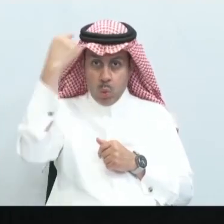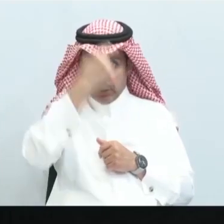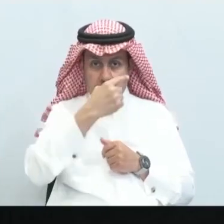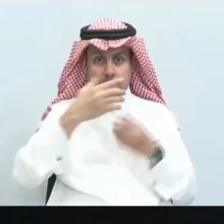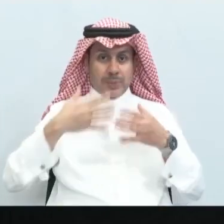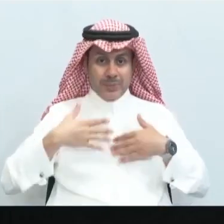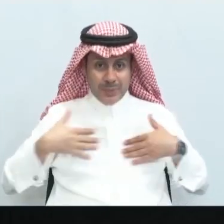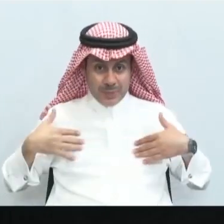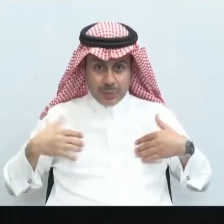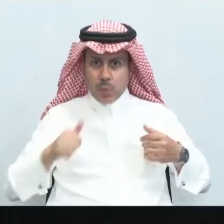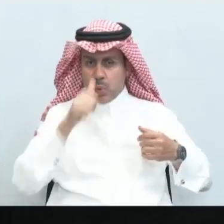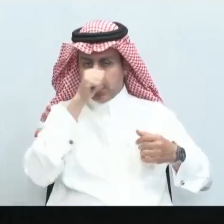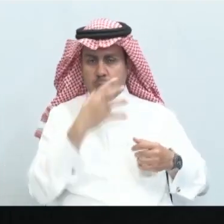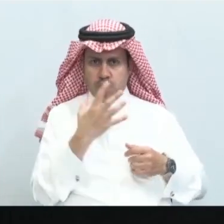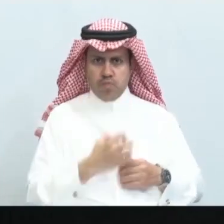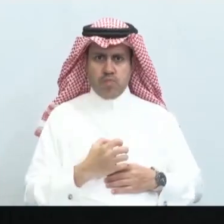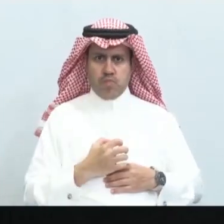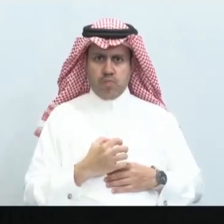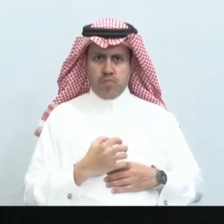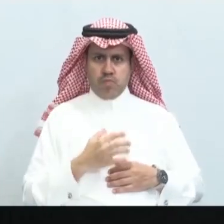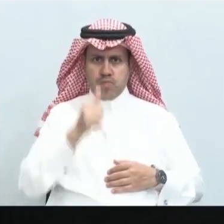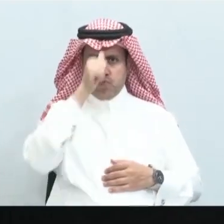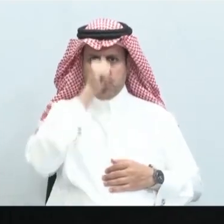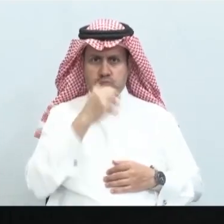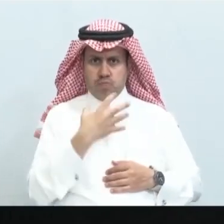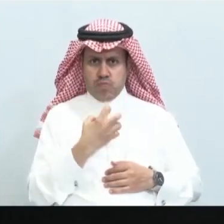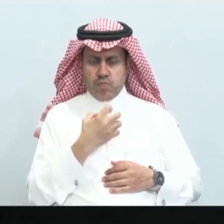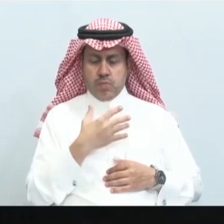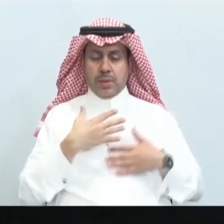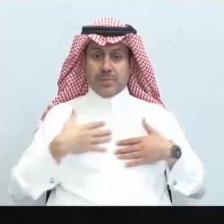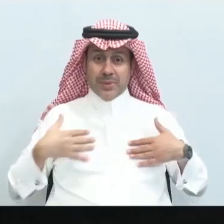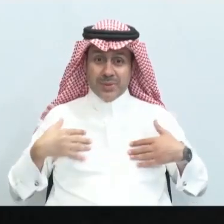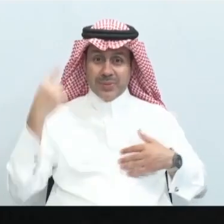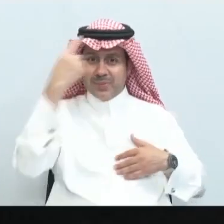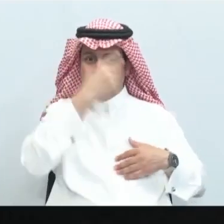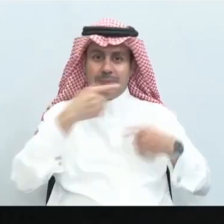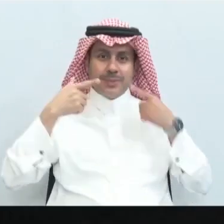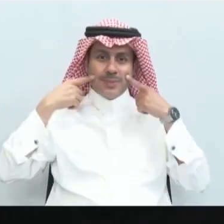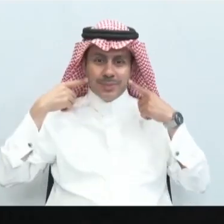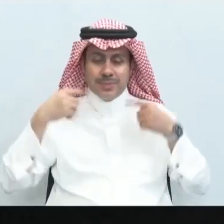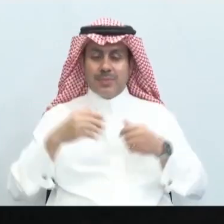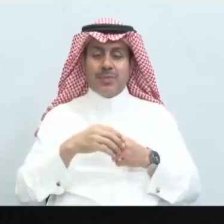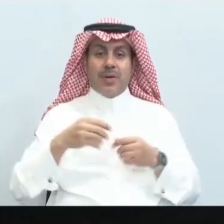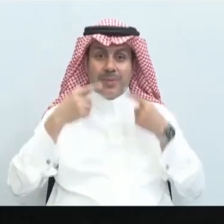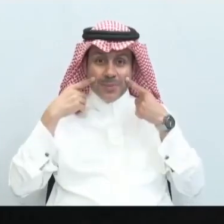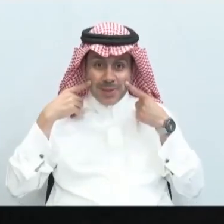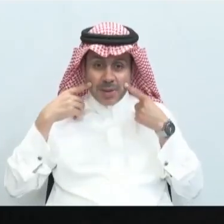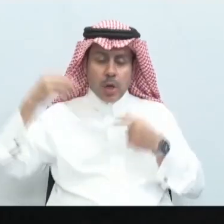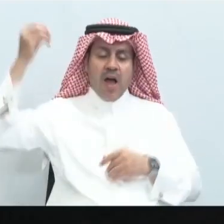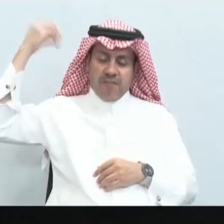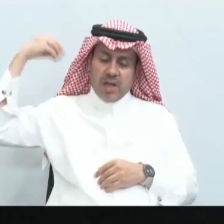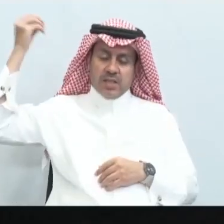في الوجه في الشفاء في غير ذلك هذه التعابير تعطينا حسنات تخيلوا هذه